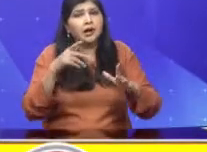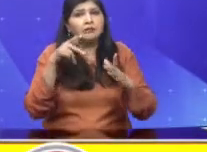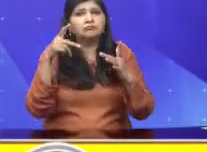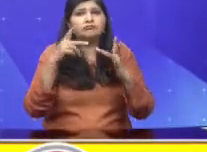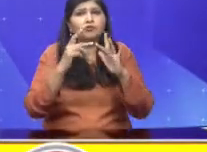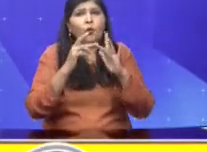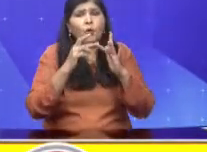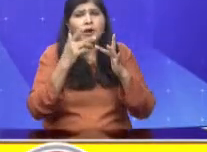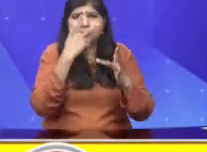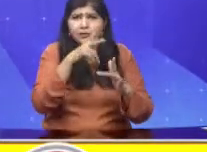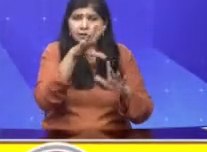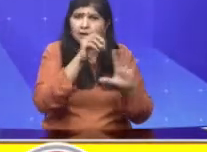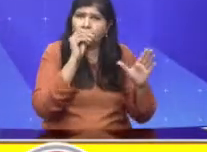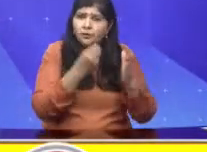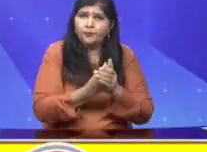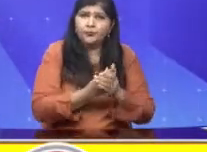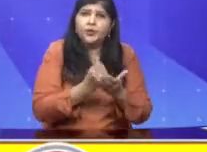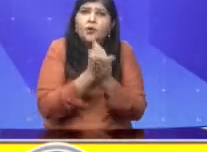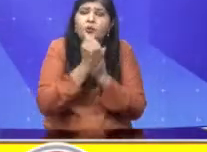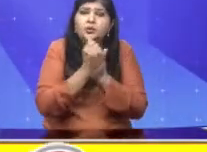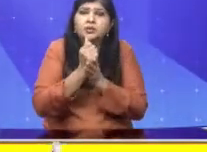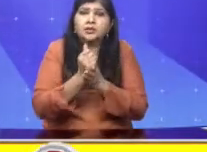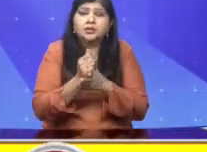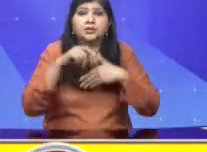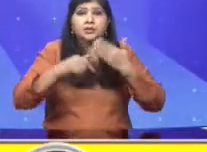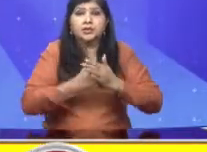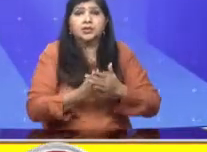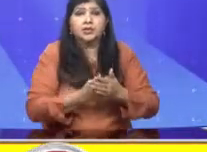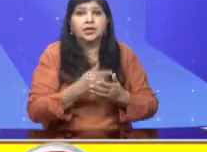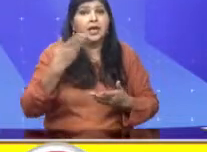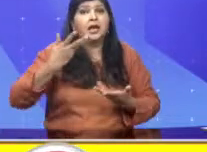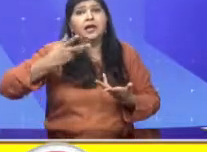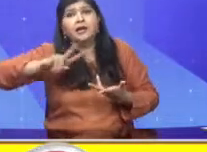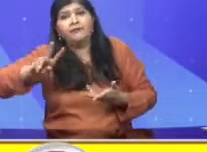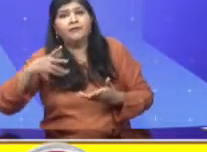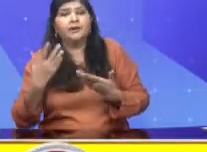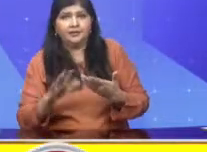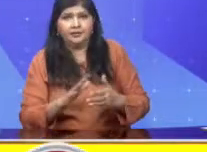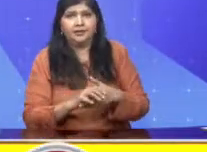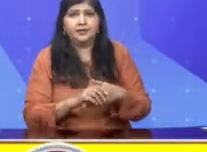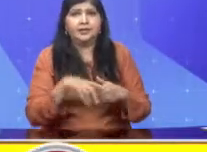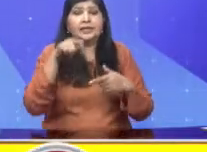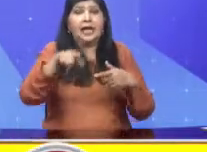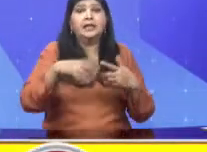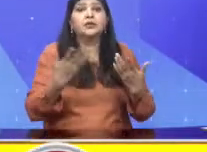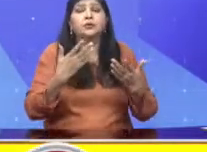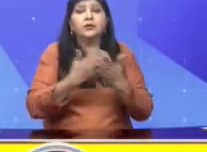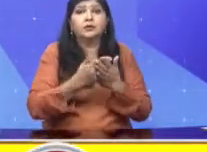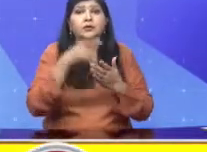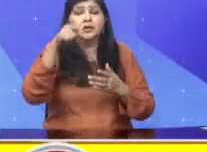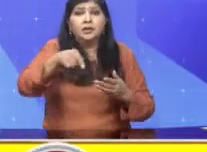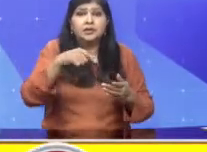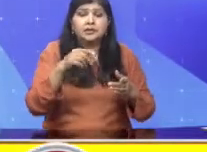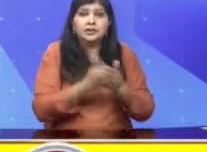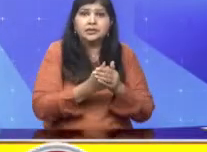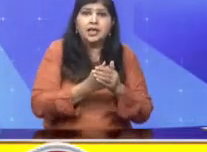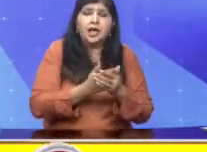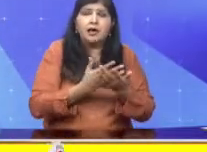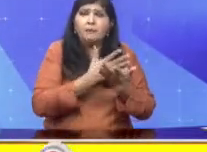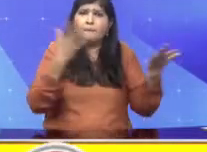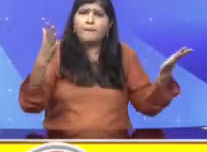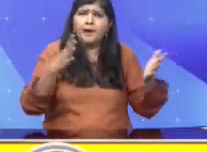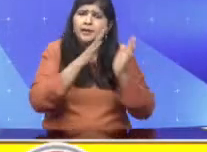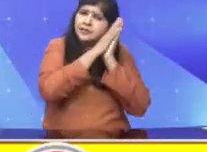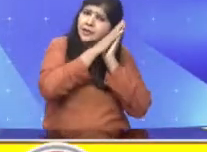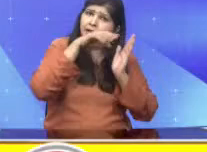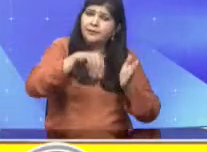उनका ये प्रयास कई कारों से सबसे अलग है खास कर इसलिए कि इससे शहरों में रहने